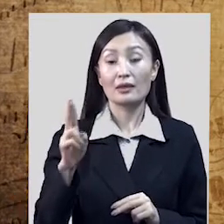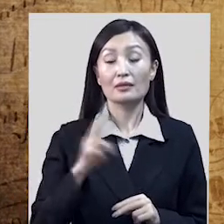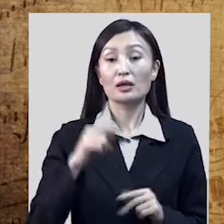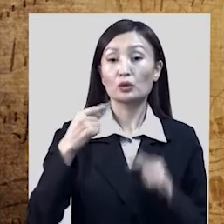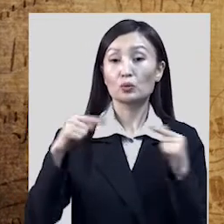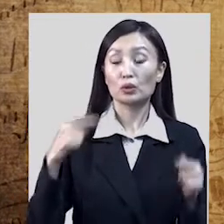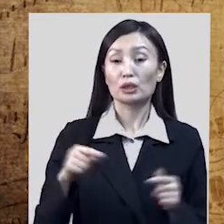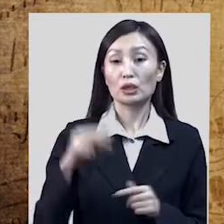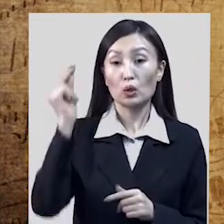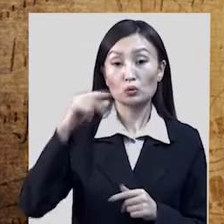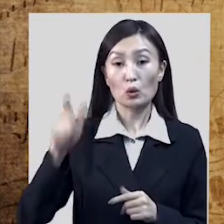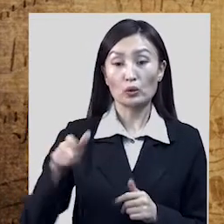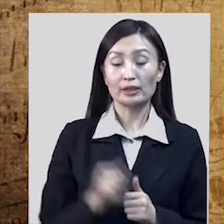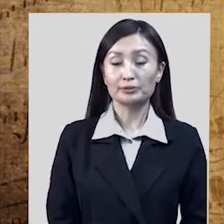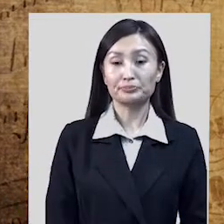ученые